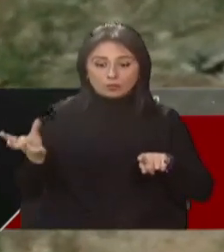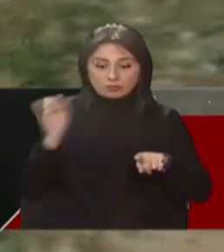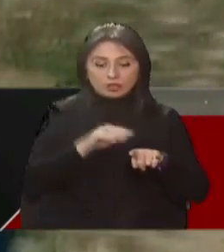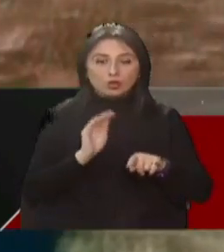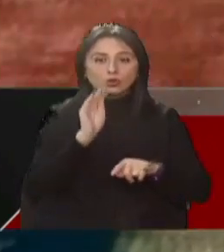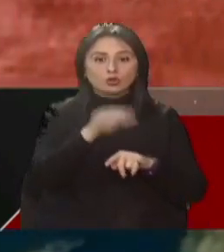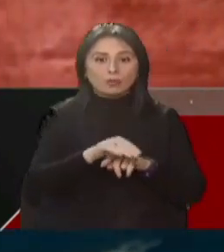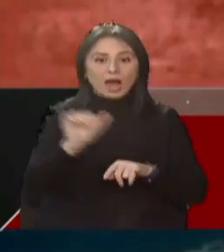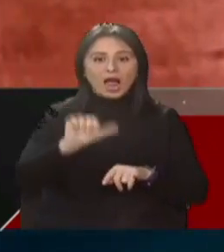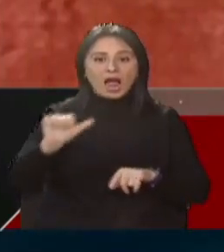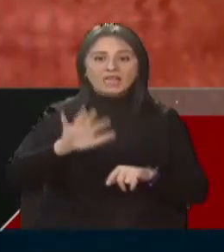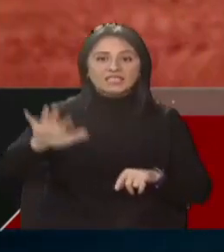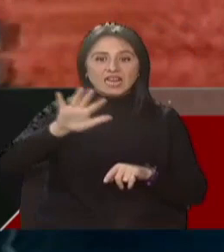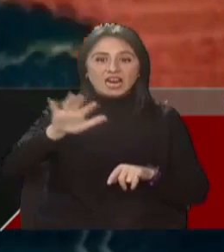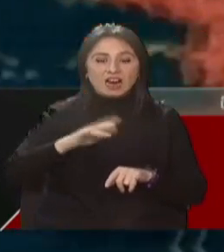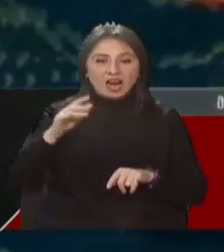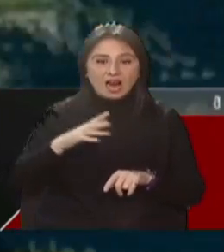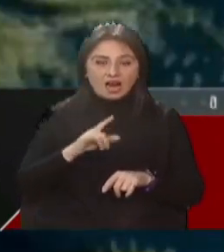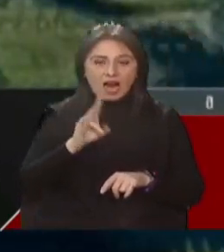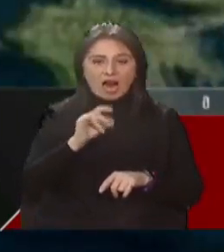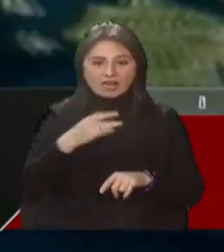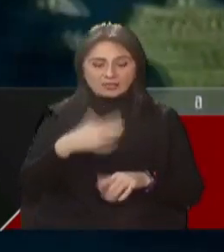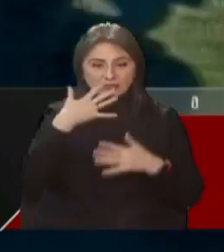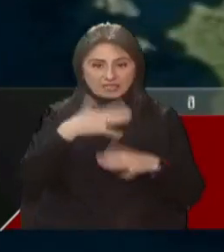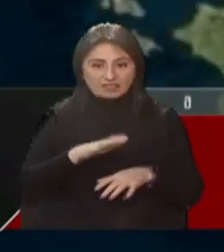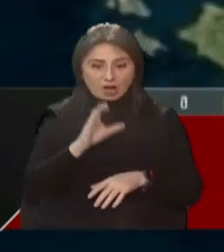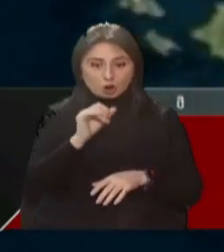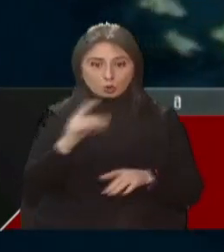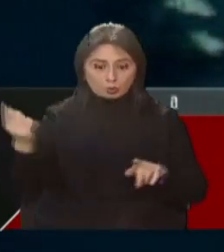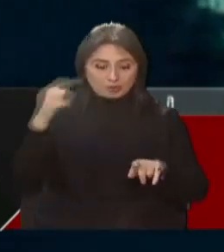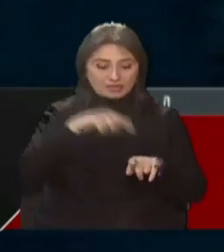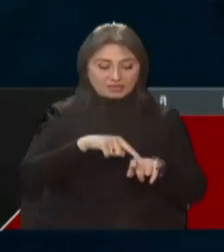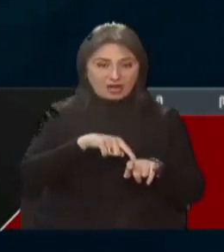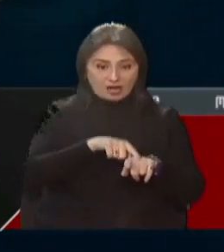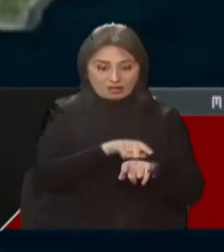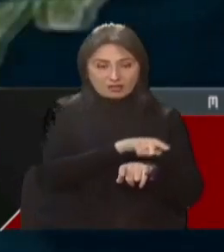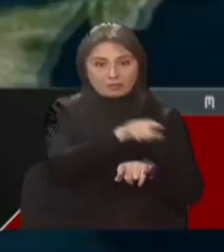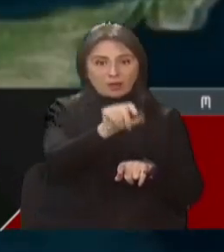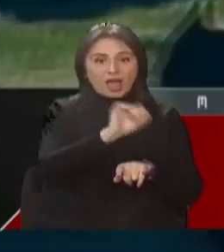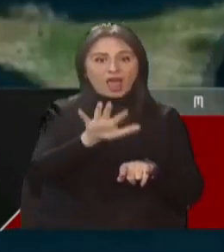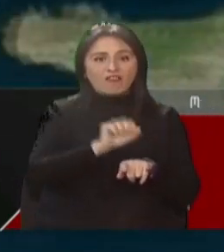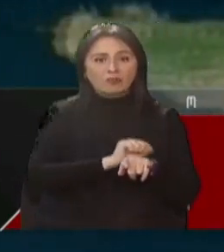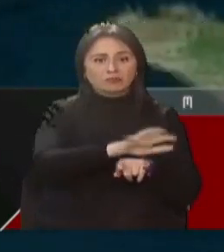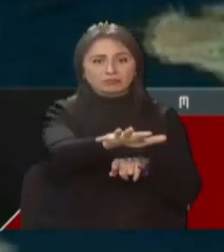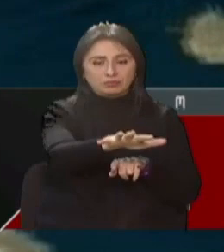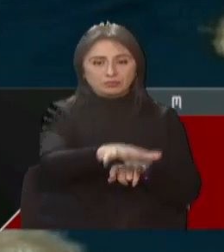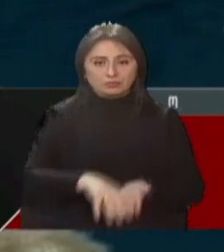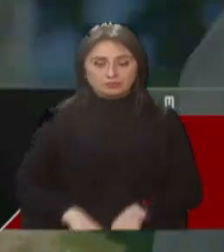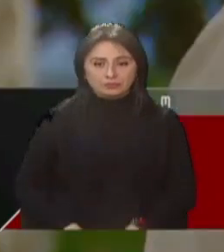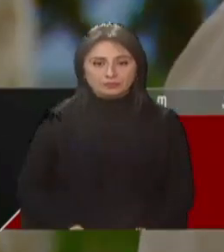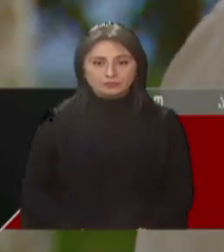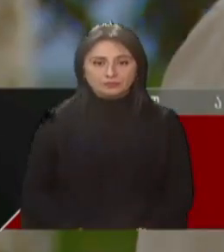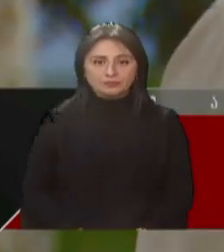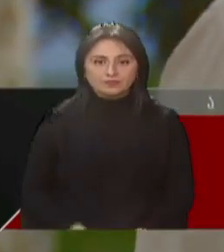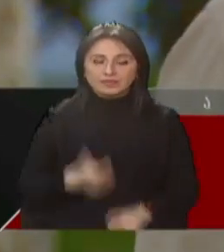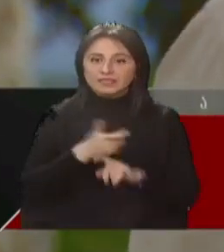motsulobasats, romelits aziuri ქვეყნებიდან კასპიის ზღვის გავლით ჯერ სუბსამდე მივა და შემდეგ იქიდან უკვე ევროპის კონტინენტს მიწვდება. Ეს